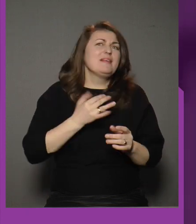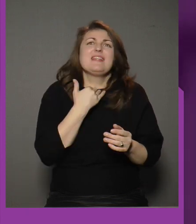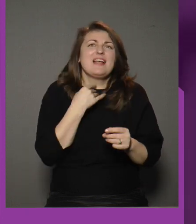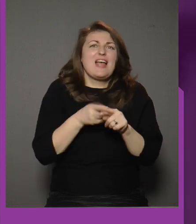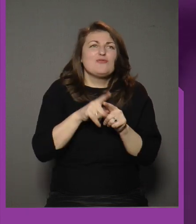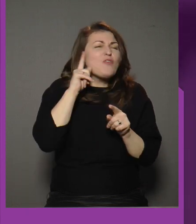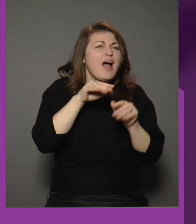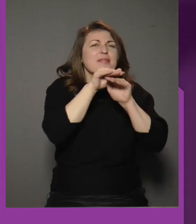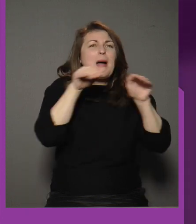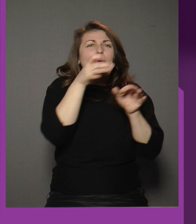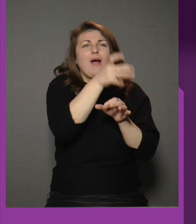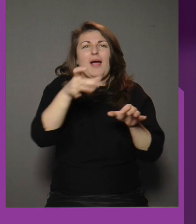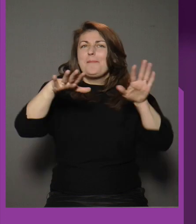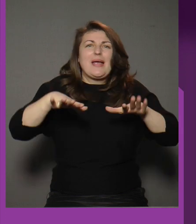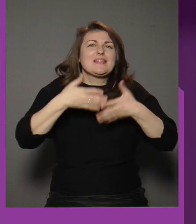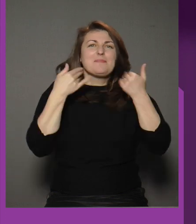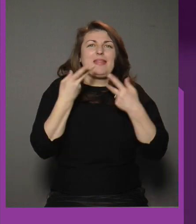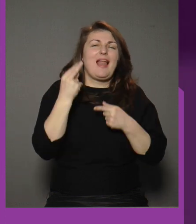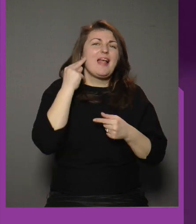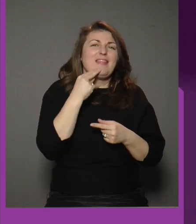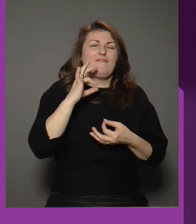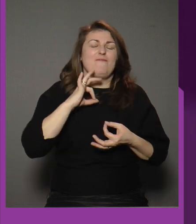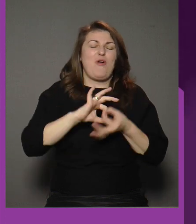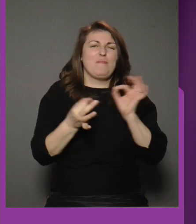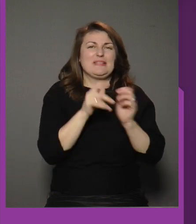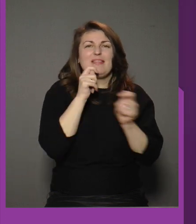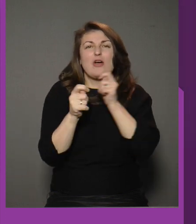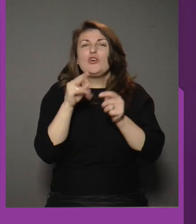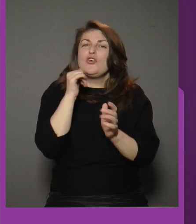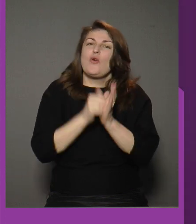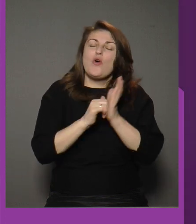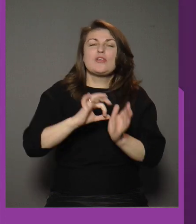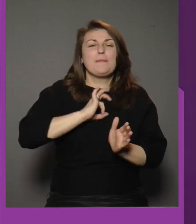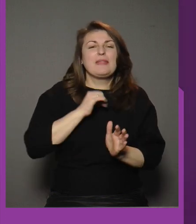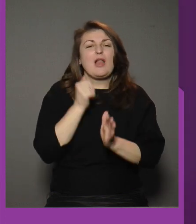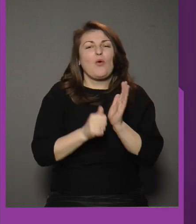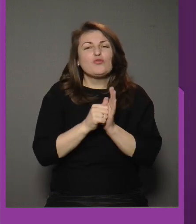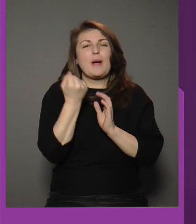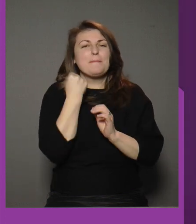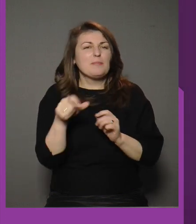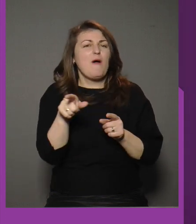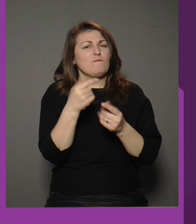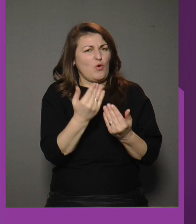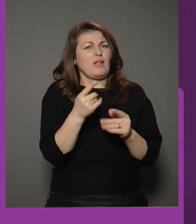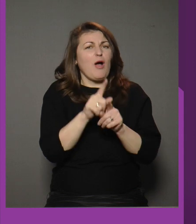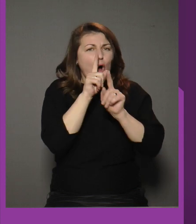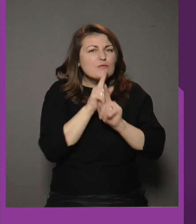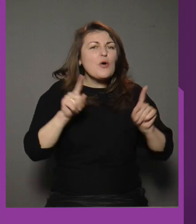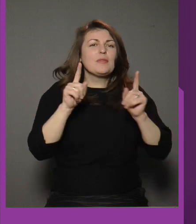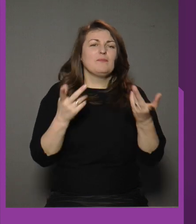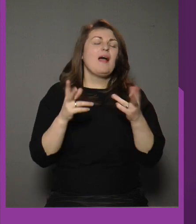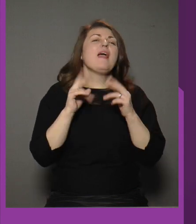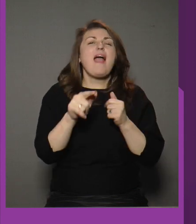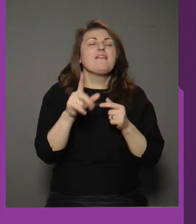поличці місця немає для дефлімпійських нагород. Чи кожна медаль, кожна перемога, вона особлива? От як